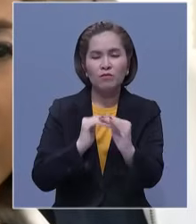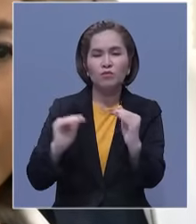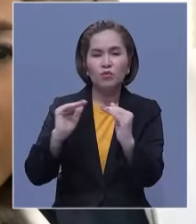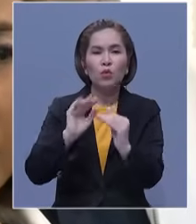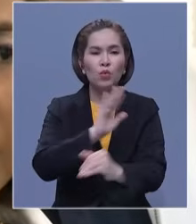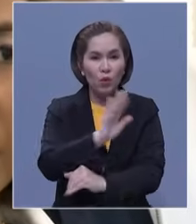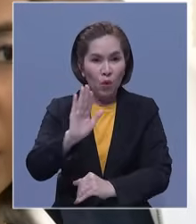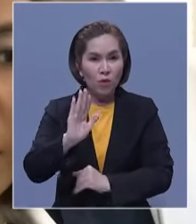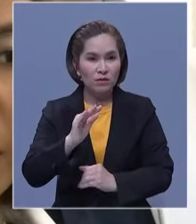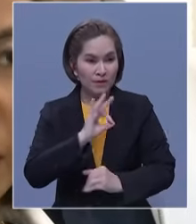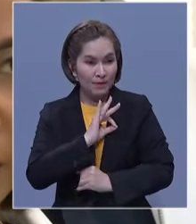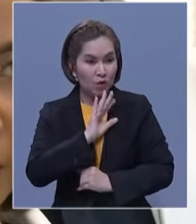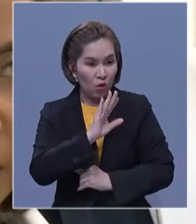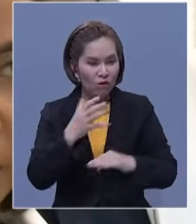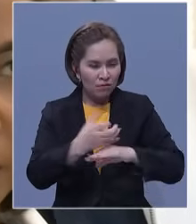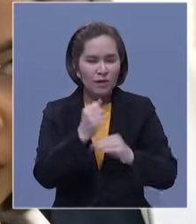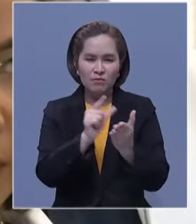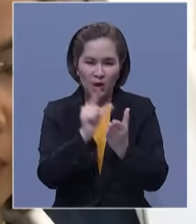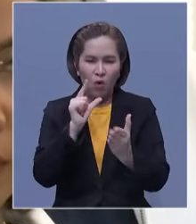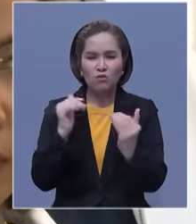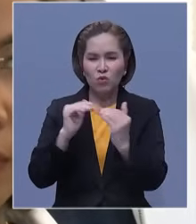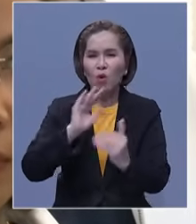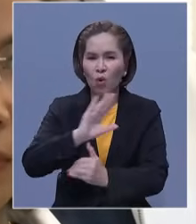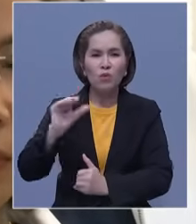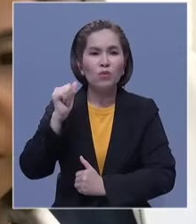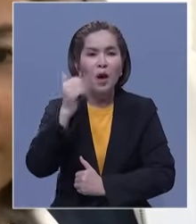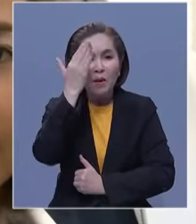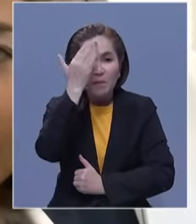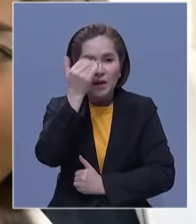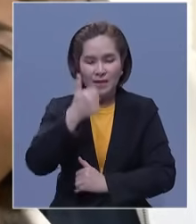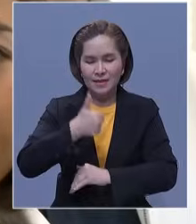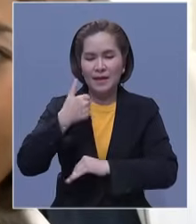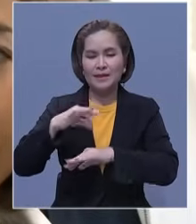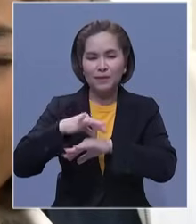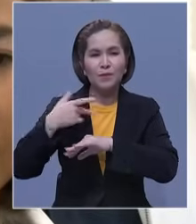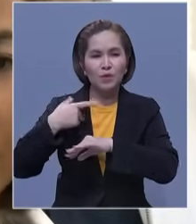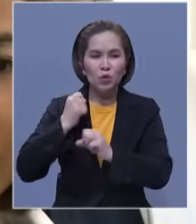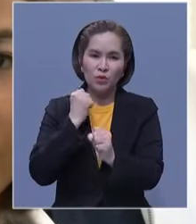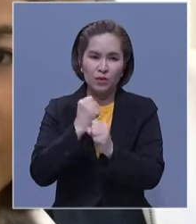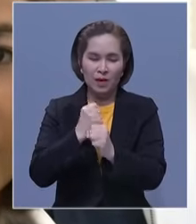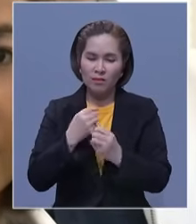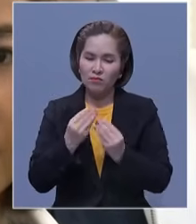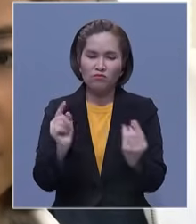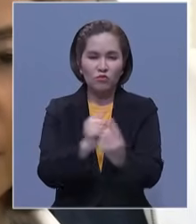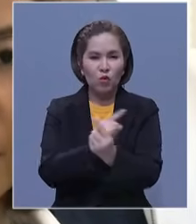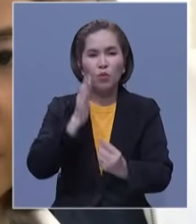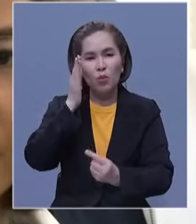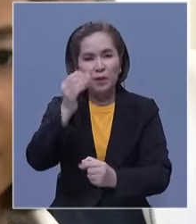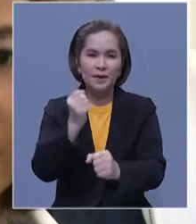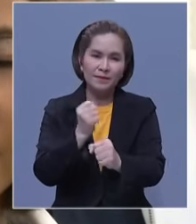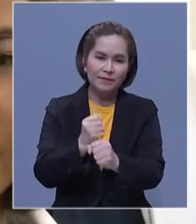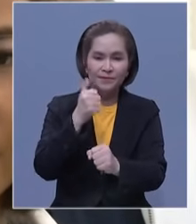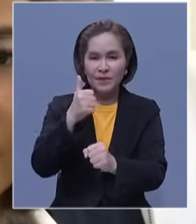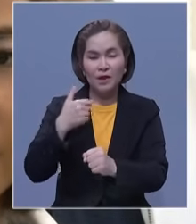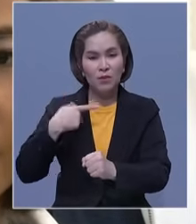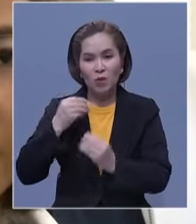จะลาออกจากสมาชิกพรรคได้ไปดำรงตำแหน่งที่สามารถทำประโยชน์ให้กับสังคมได้ทำประโยชน์ให้กับองค์ก